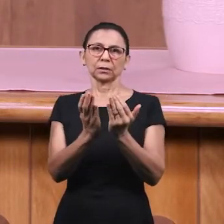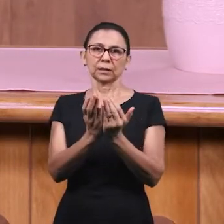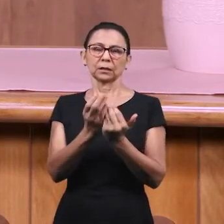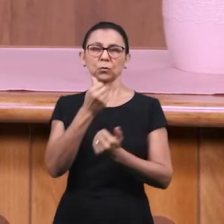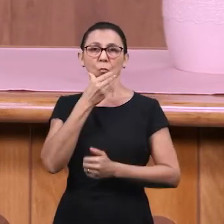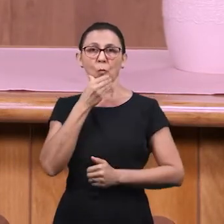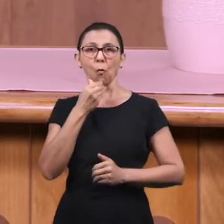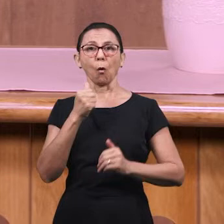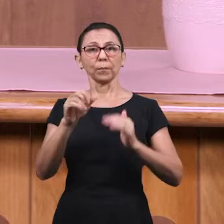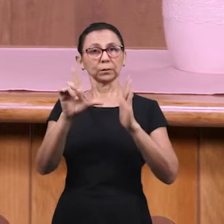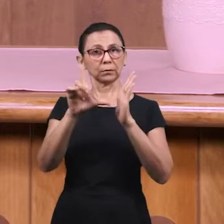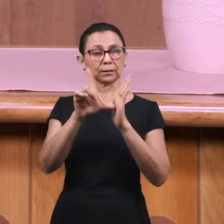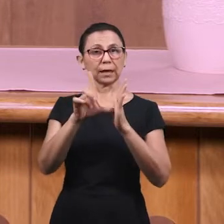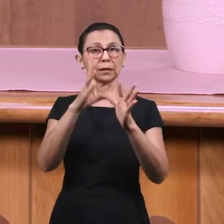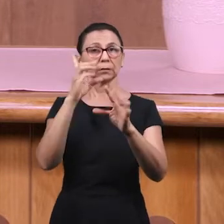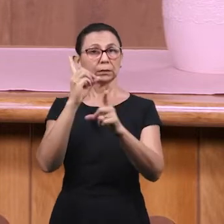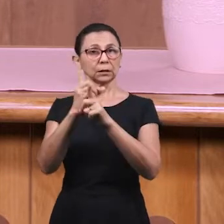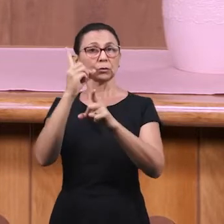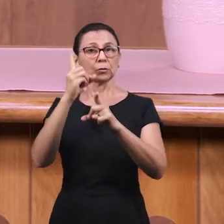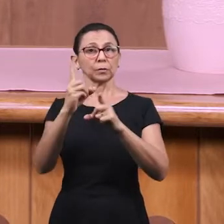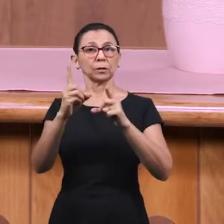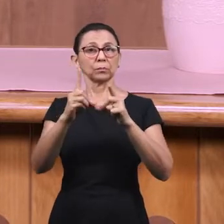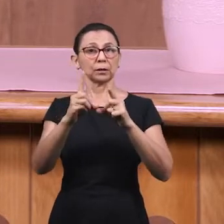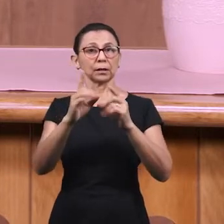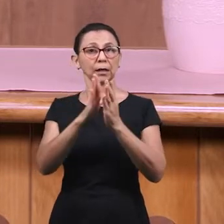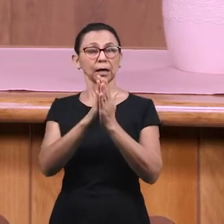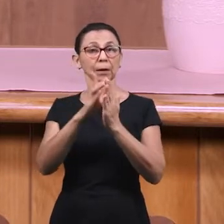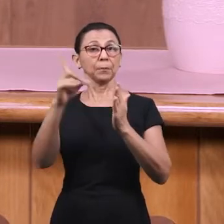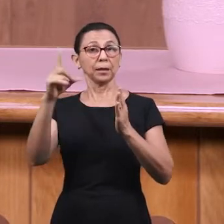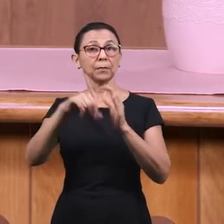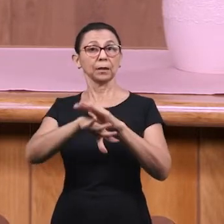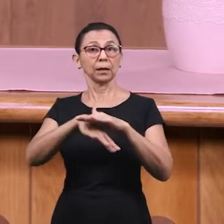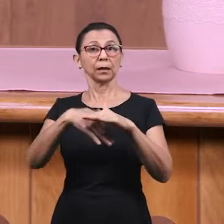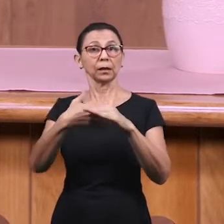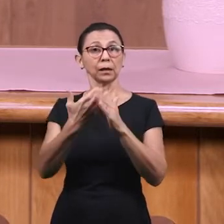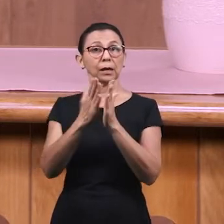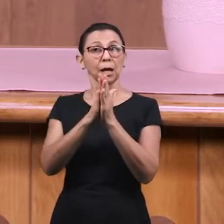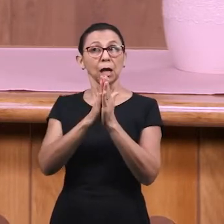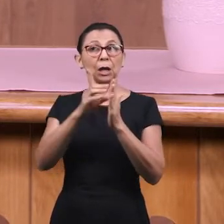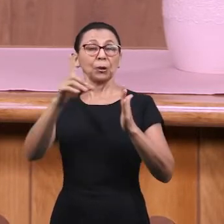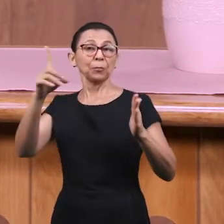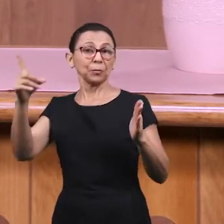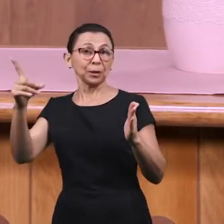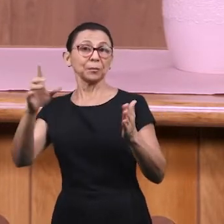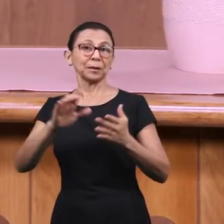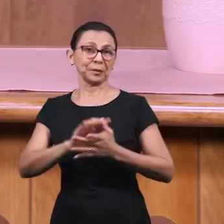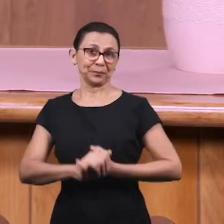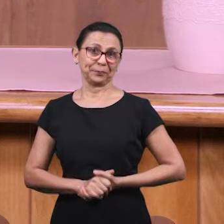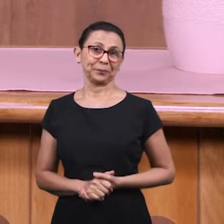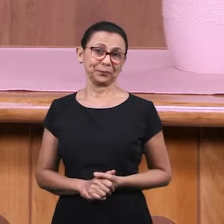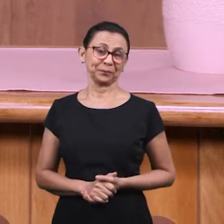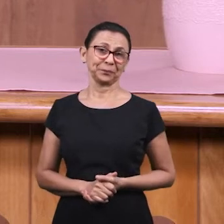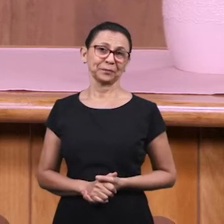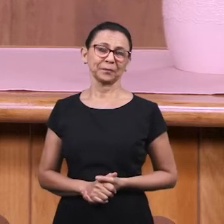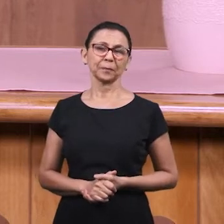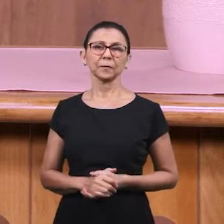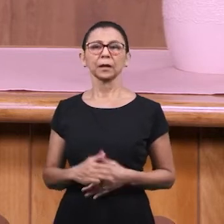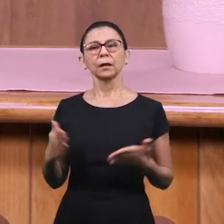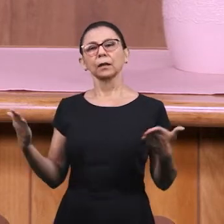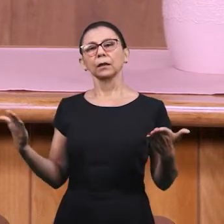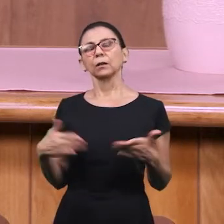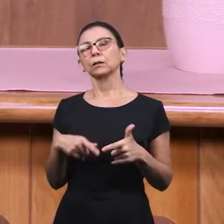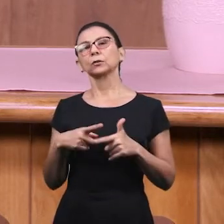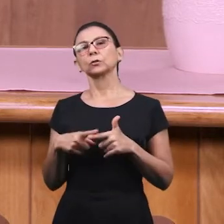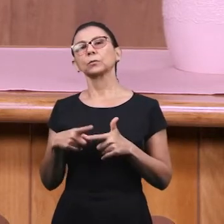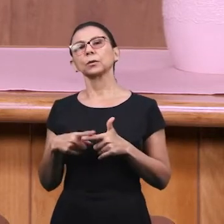монастырях. Сегодня слово открыто. Сегодня большая проблема слова не реформация слова, а